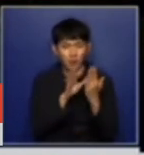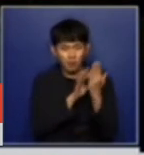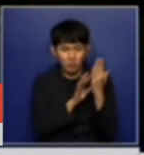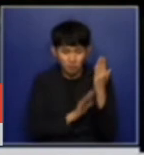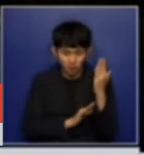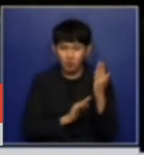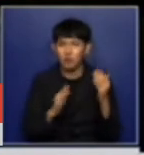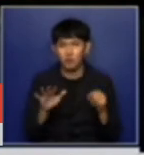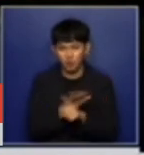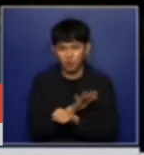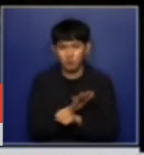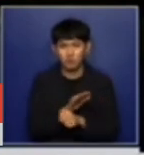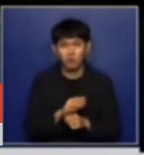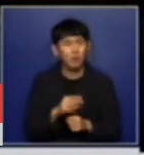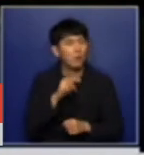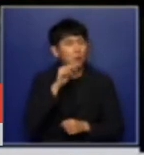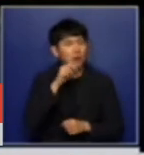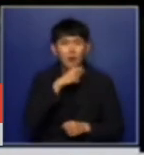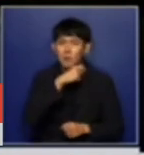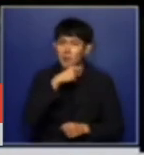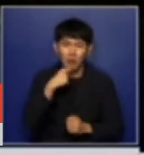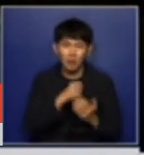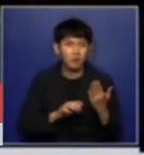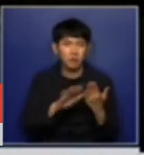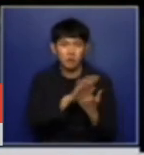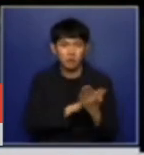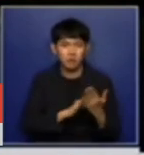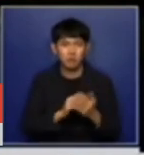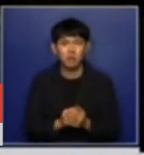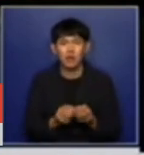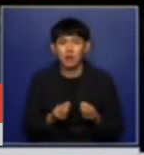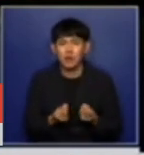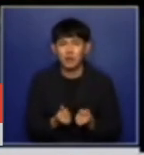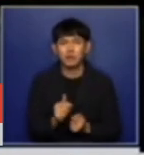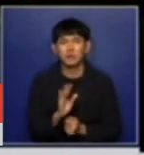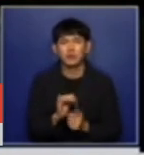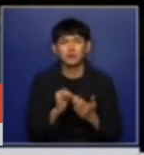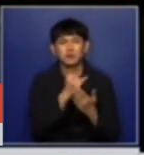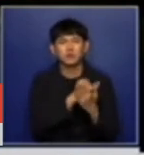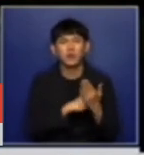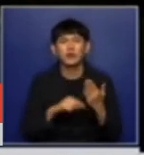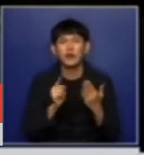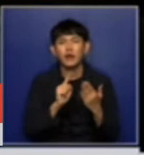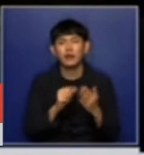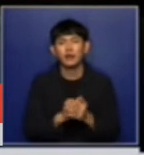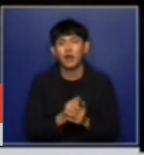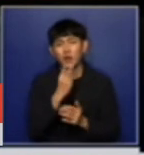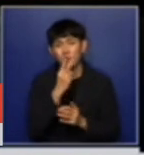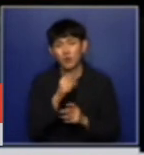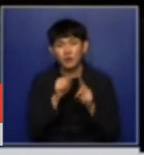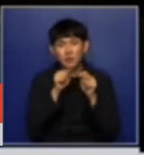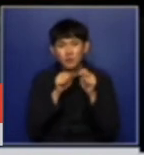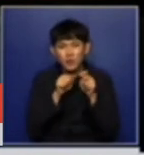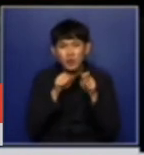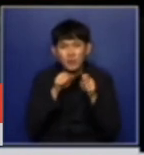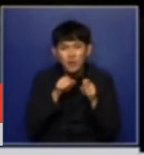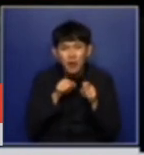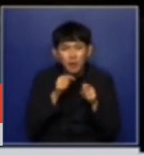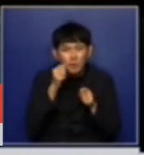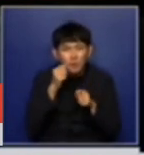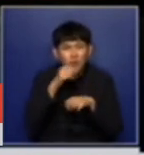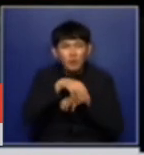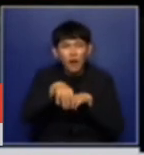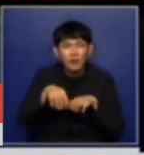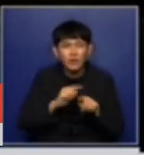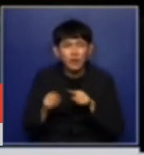ดครับแล้งหมดผมจะไม่ลงรายละเอียดเป็นจังหวัดอะไรนี่คือจังหวัดตำบลอำเภอและหมู่บ้านถ